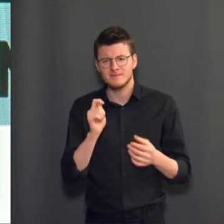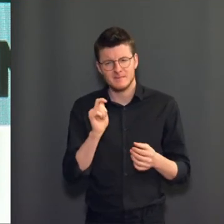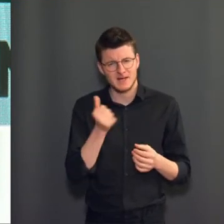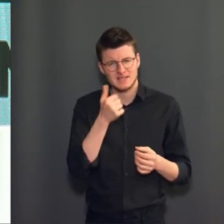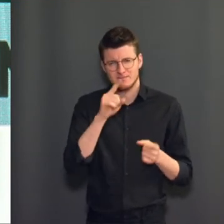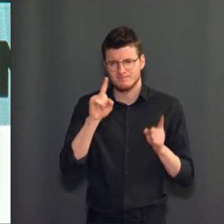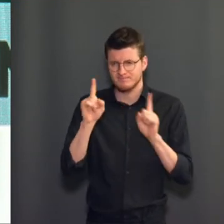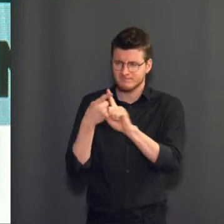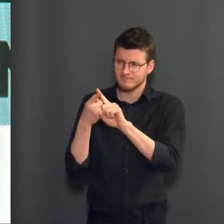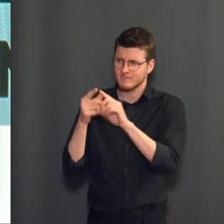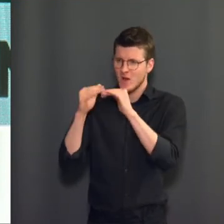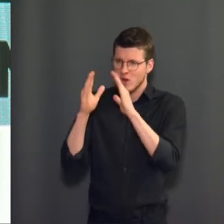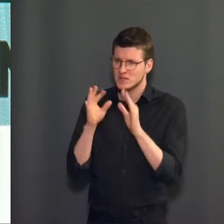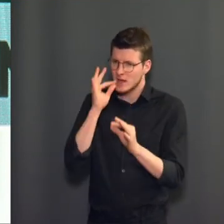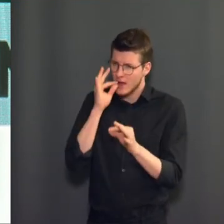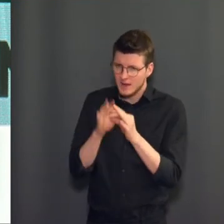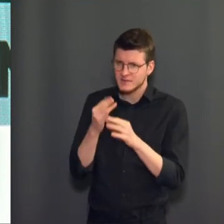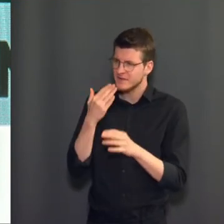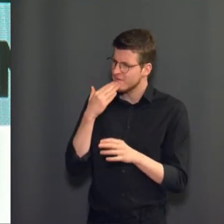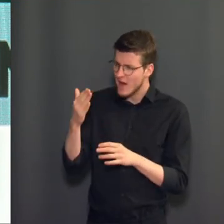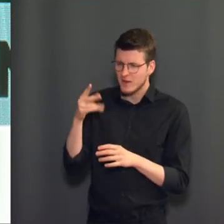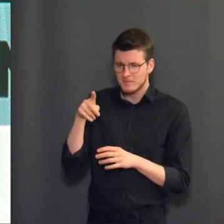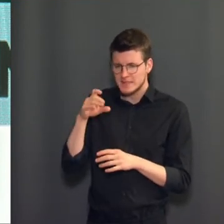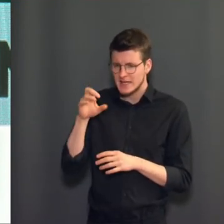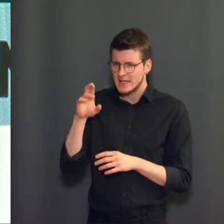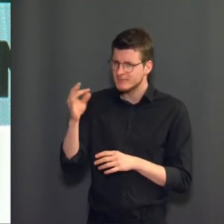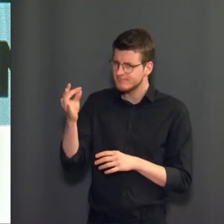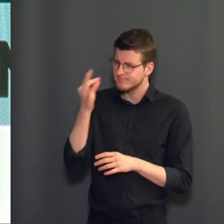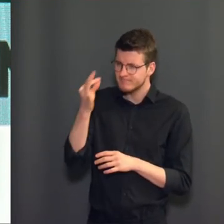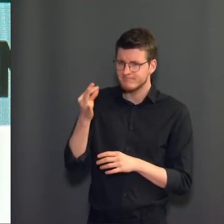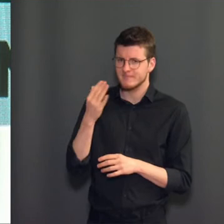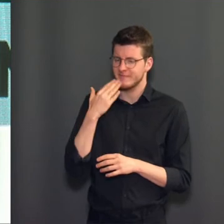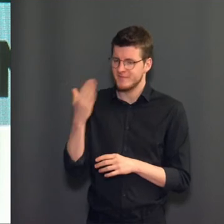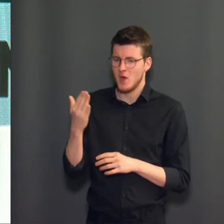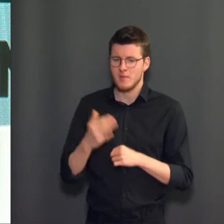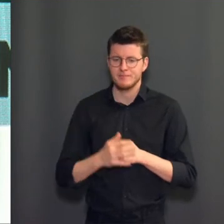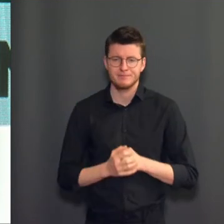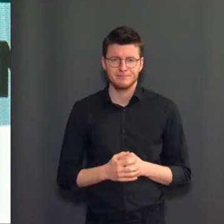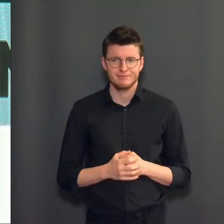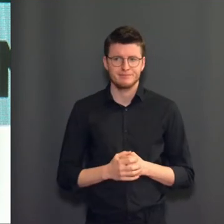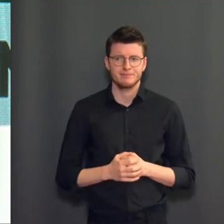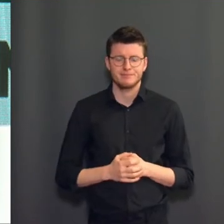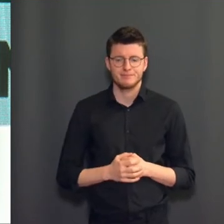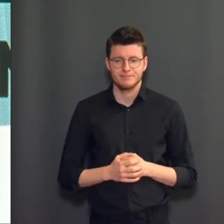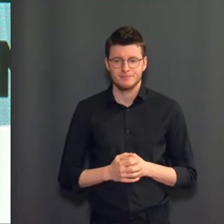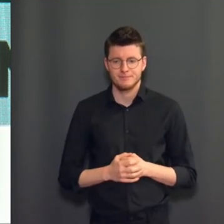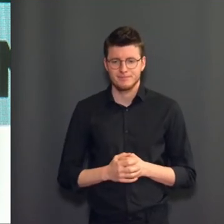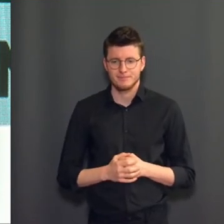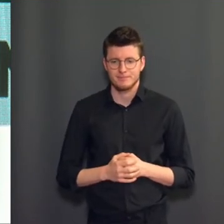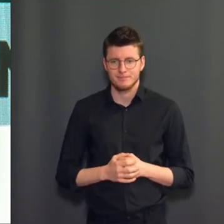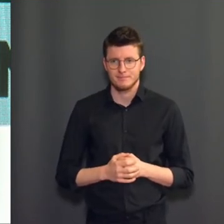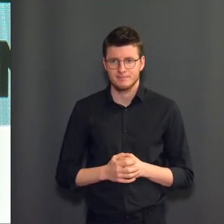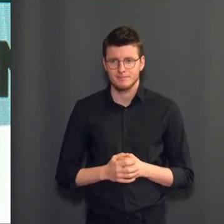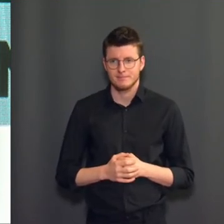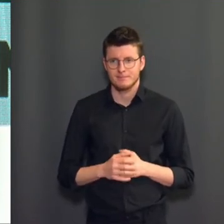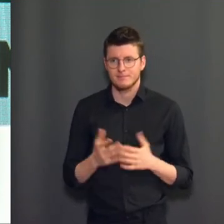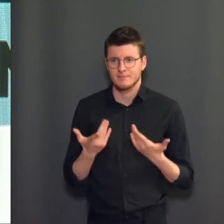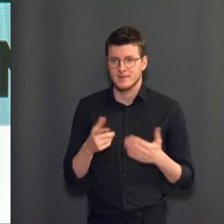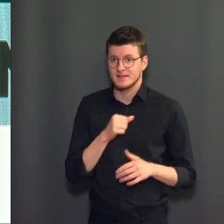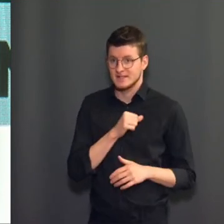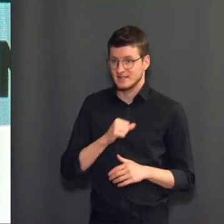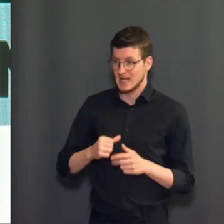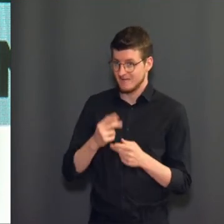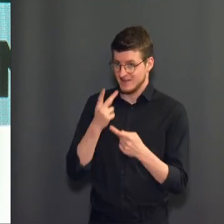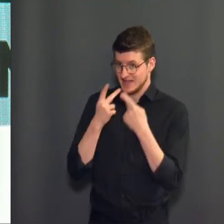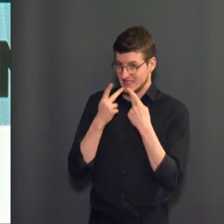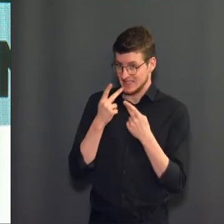meteen een PCR-test aan. Een zelftest is slechts voor